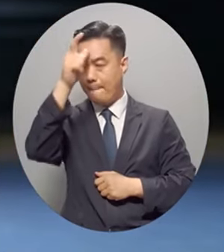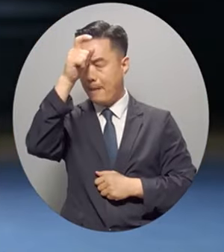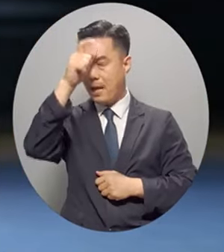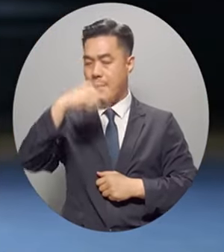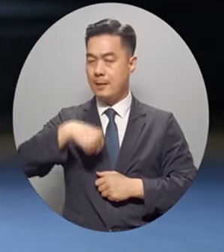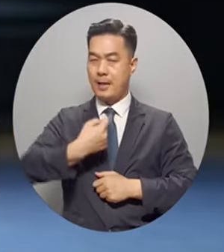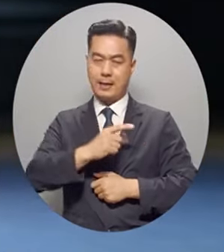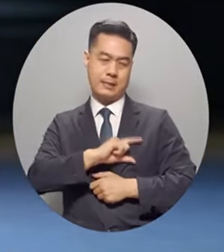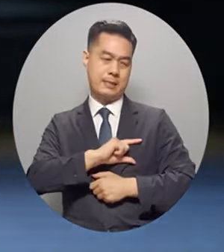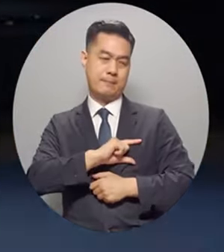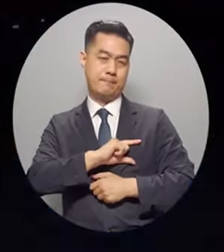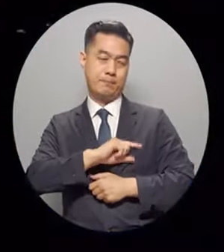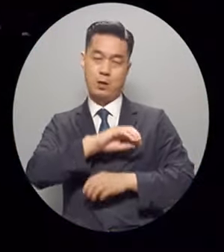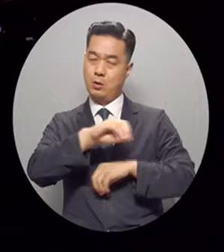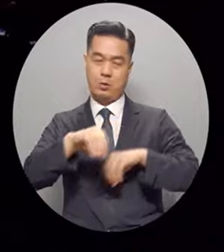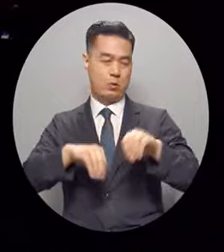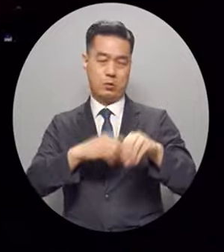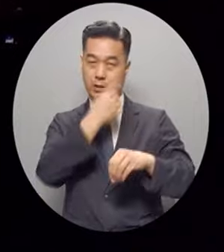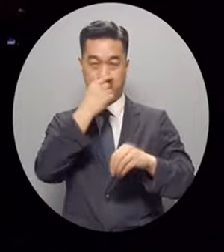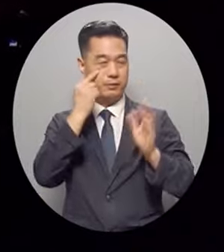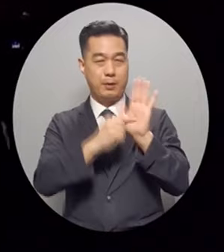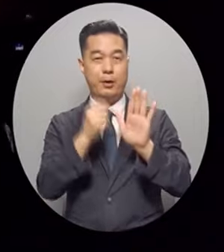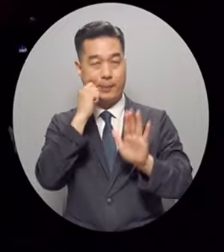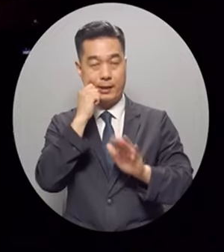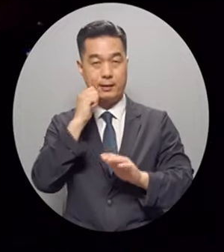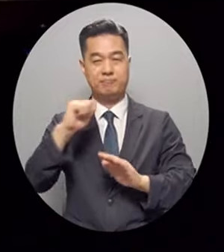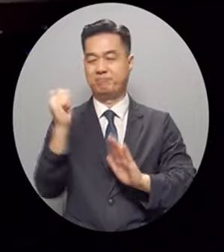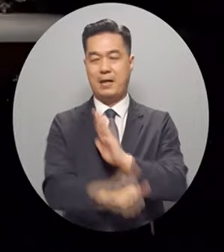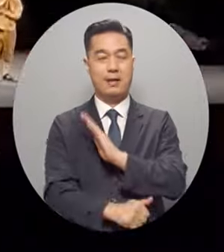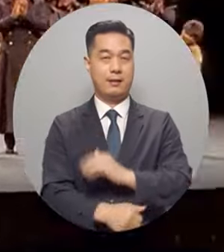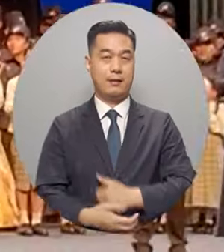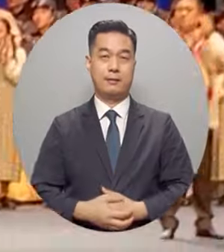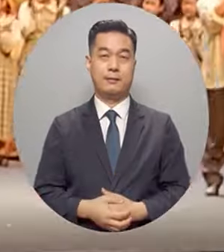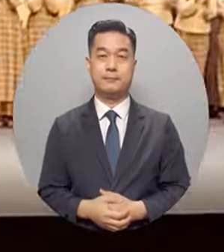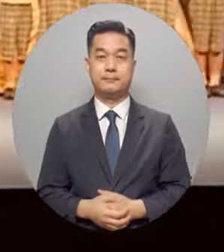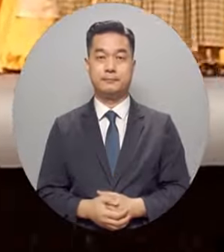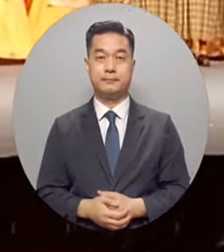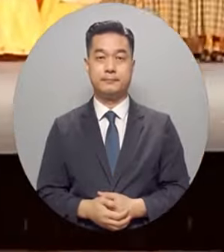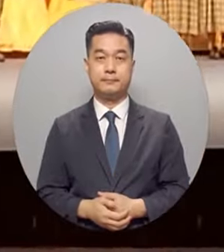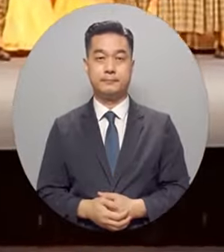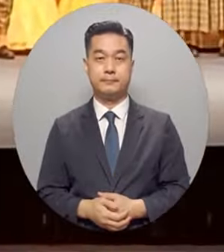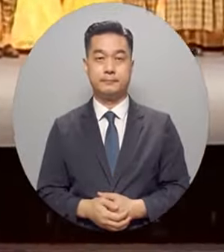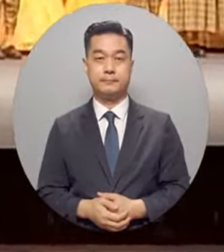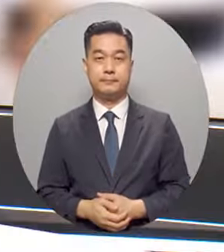자신의 이름값을 증명해내지 못했습니다. MBC 뉴스 임소정입니다.